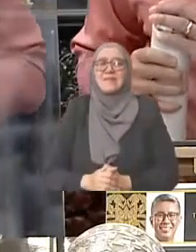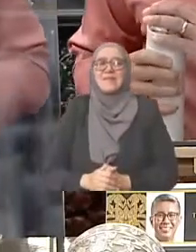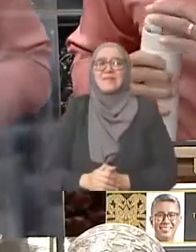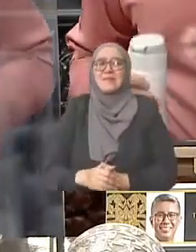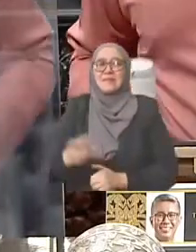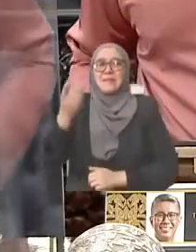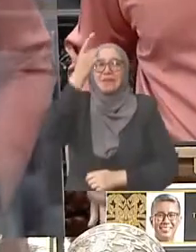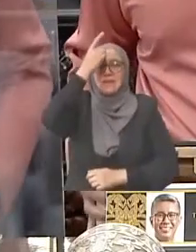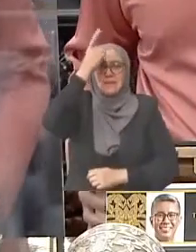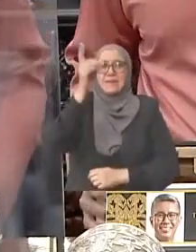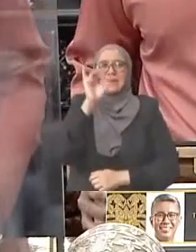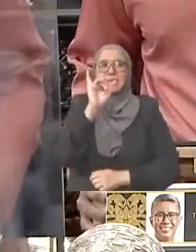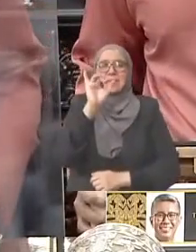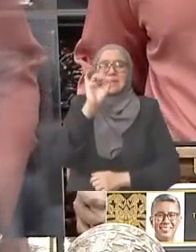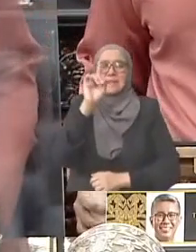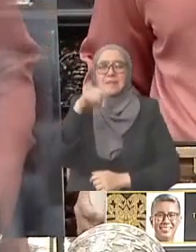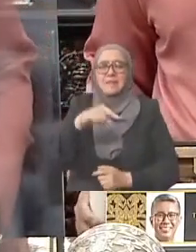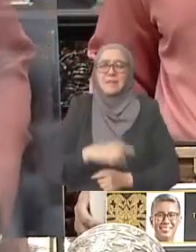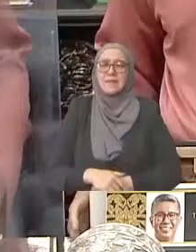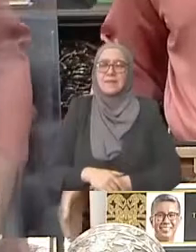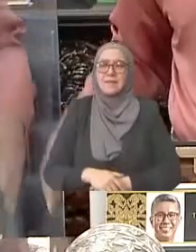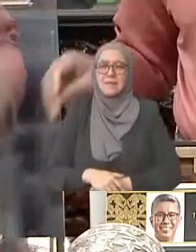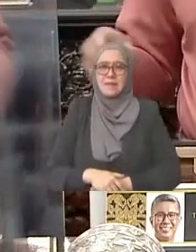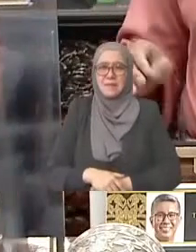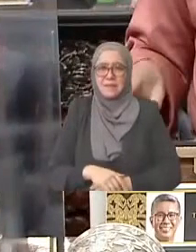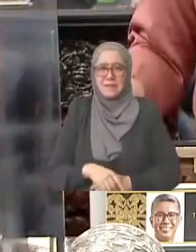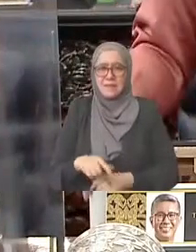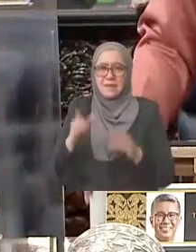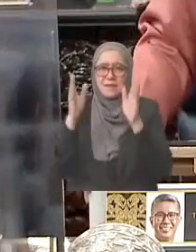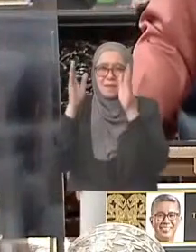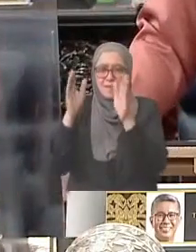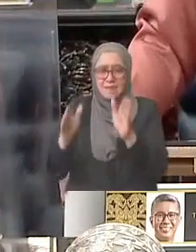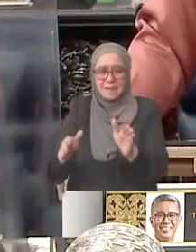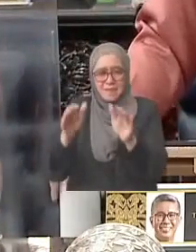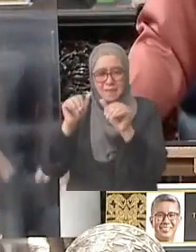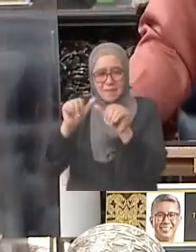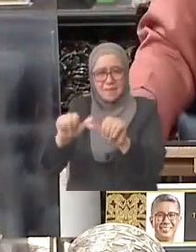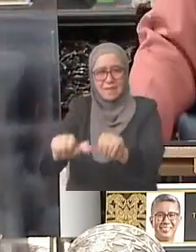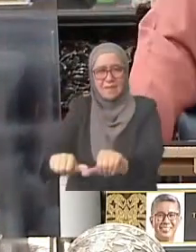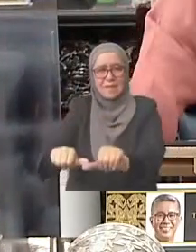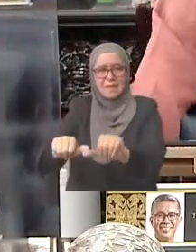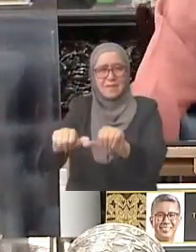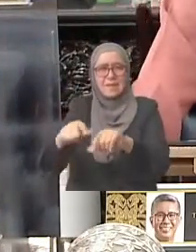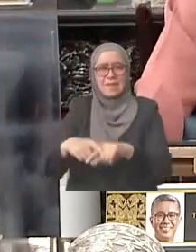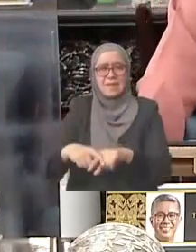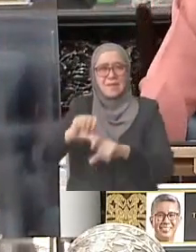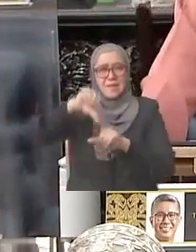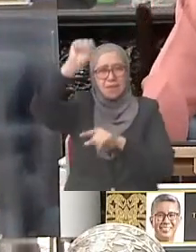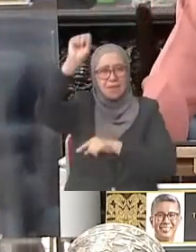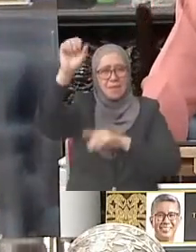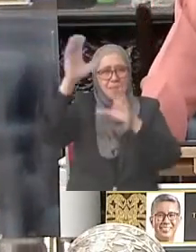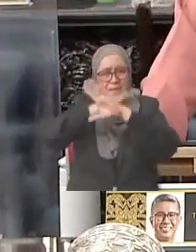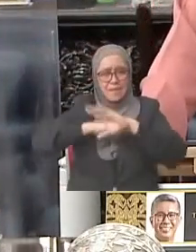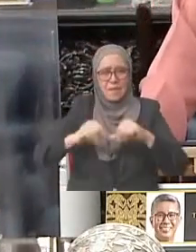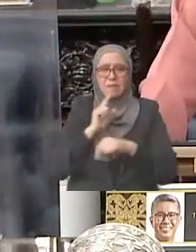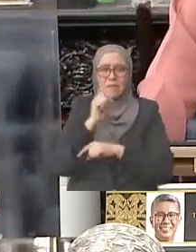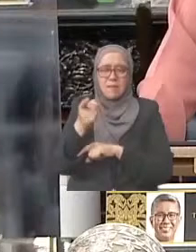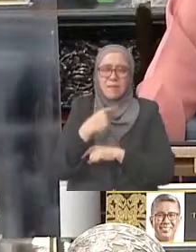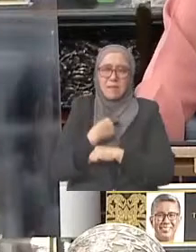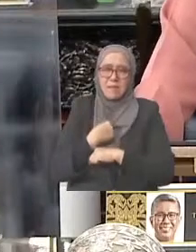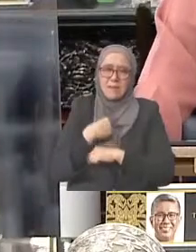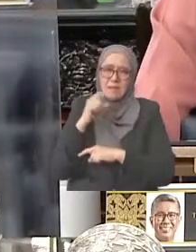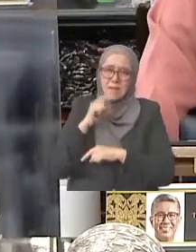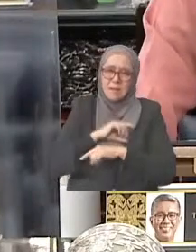tato ini betul penduduk di pedalaman Sabah dan Serawak ada yang terpaksa menempuh jalan balok dan memakan masuk berjam-jam